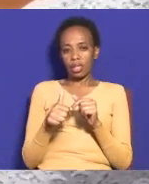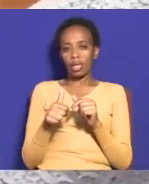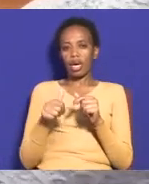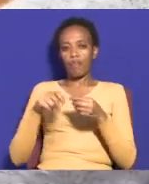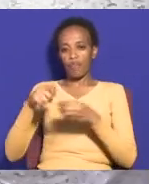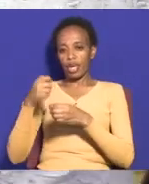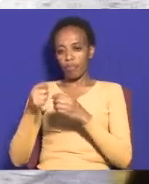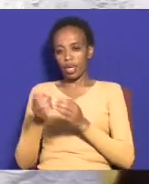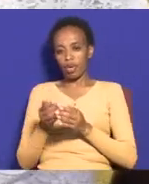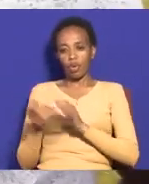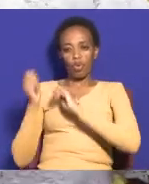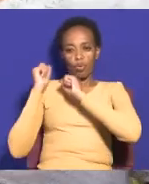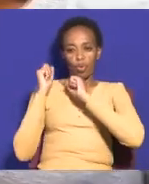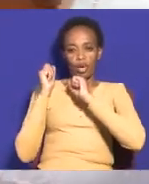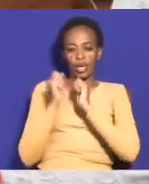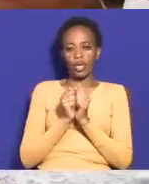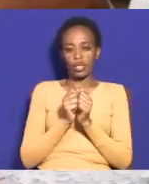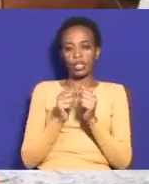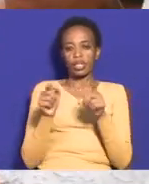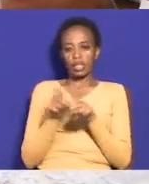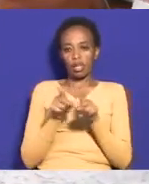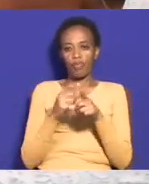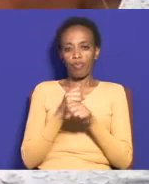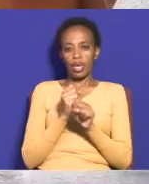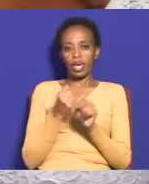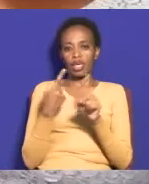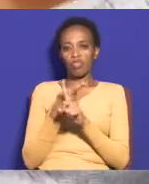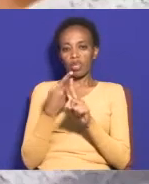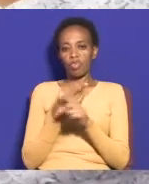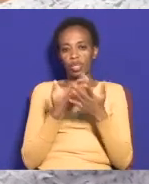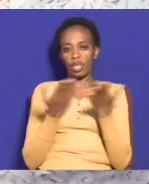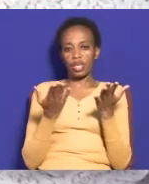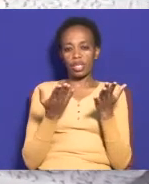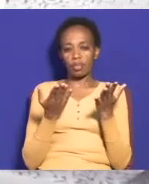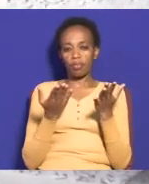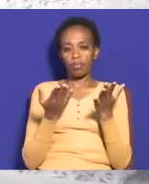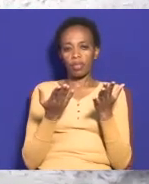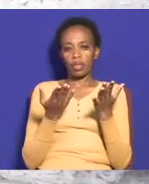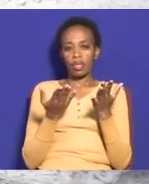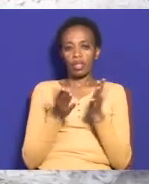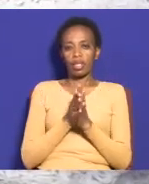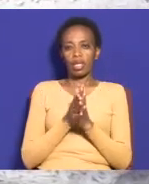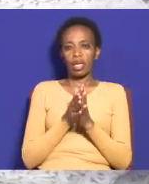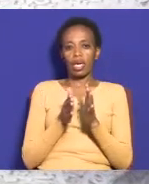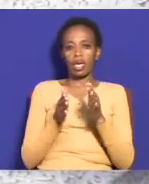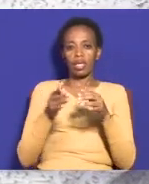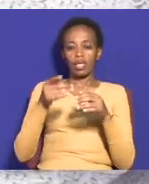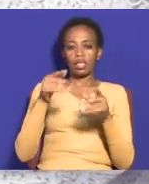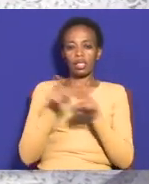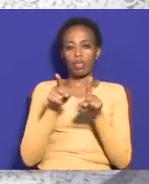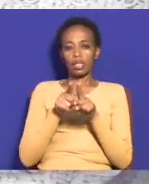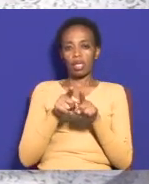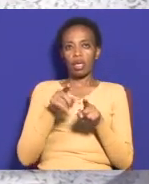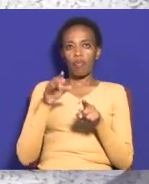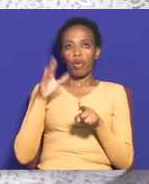viondo, vikapu, wanashona vitu mingi sana, na tunawashikilia. Kama mama county